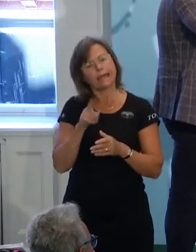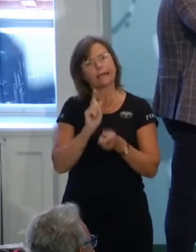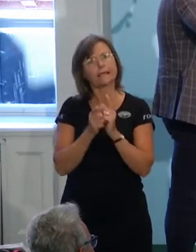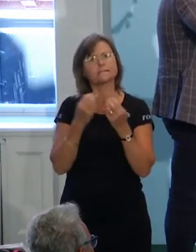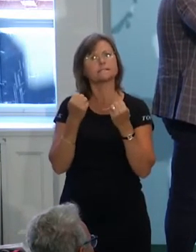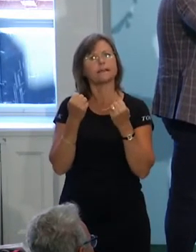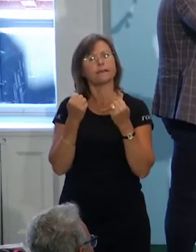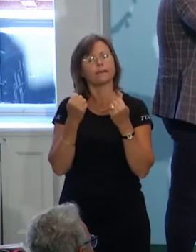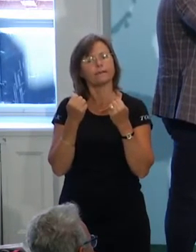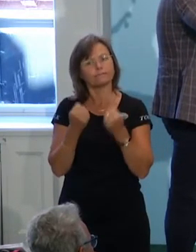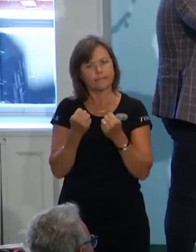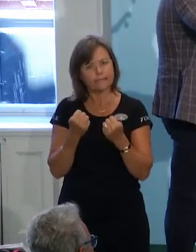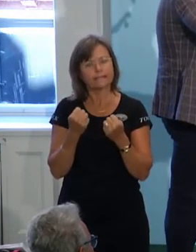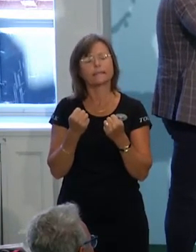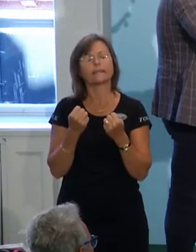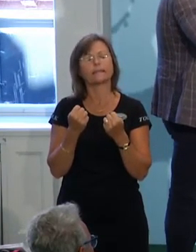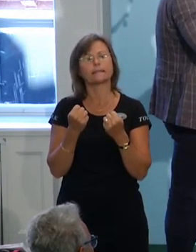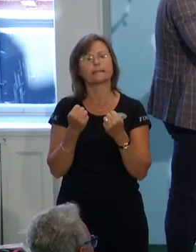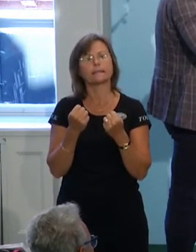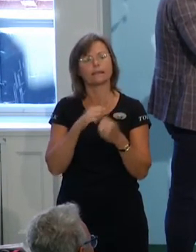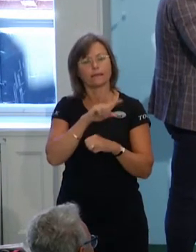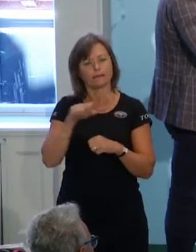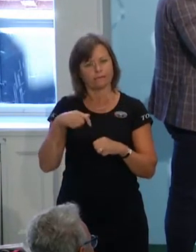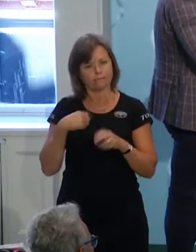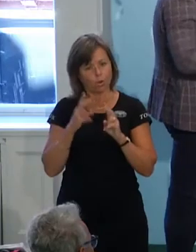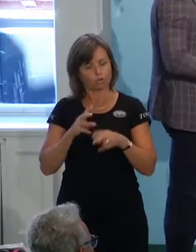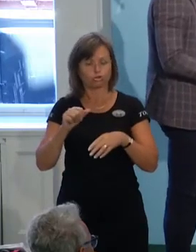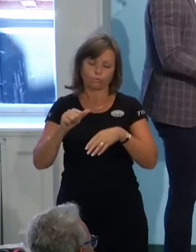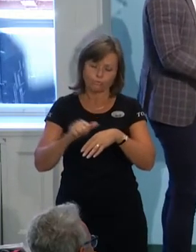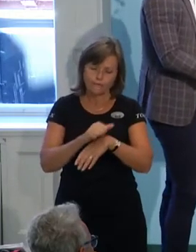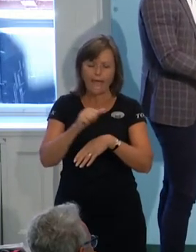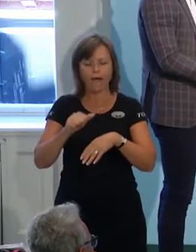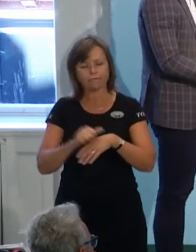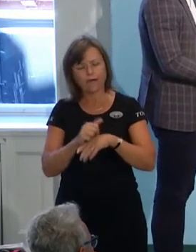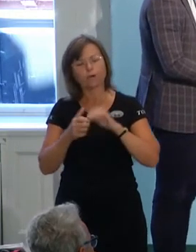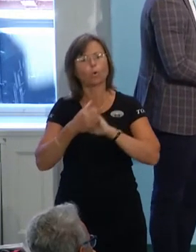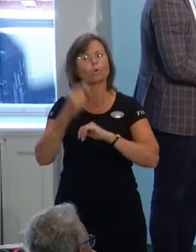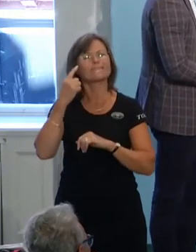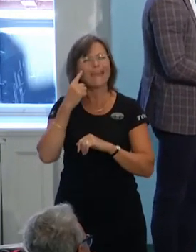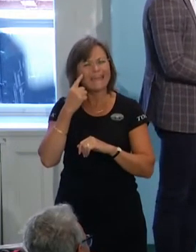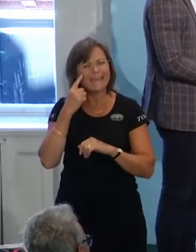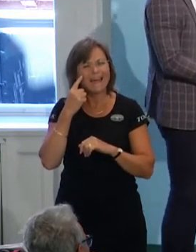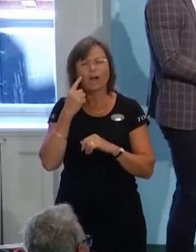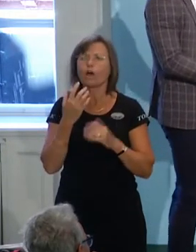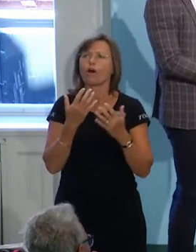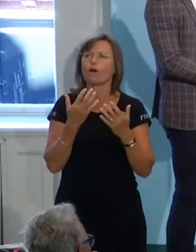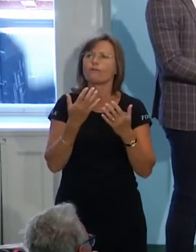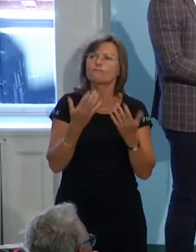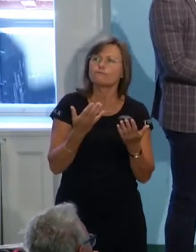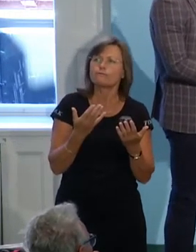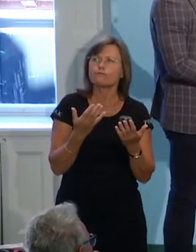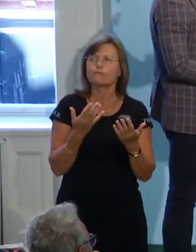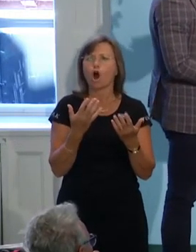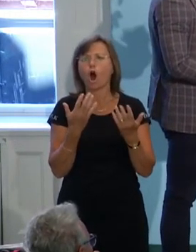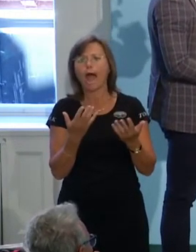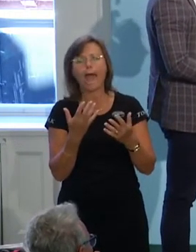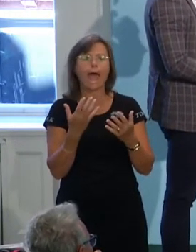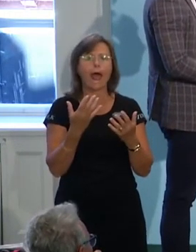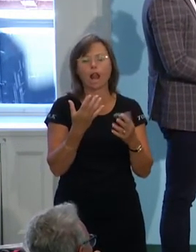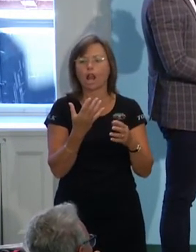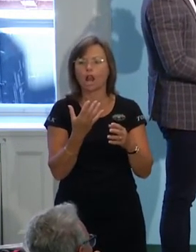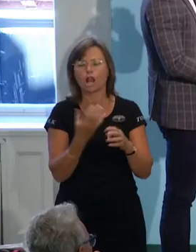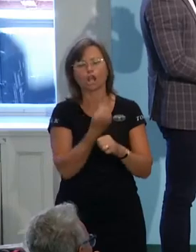viktigt att vi också tränar oss i att tänka, vad är lycka, vad är en rimlig inkomst,